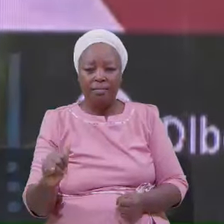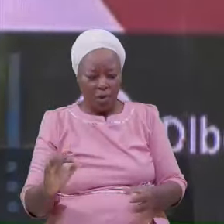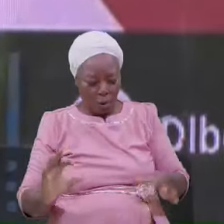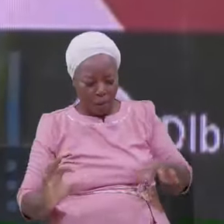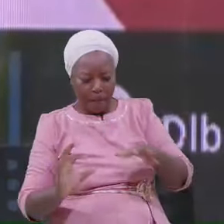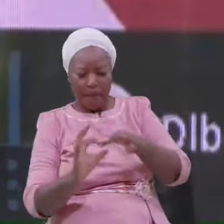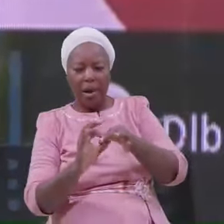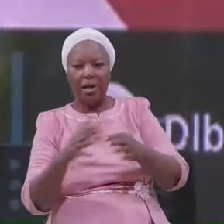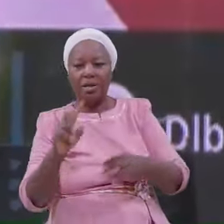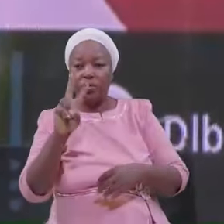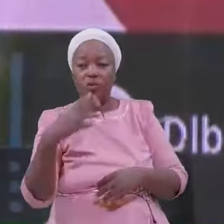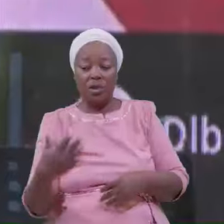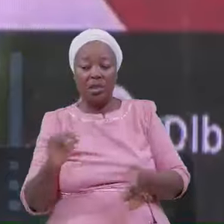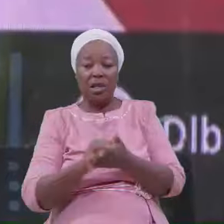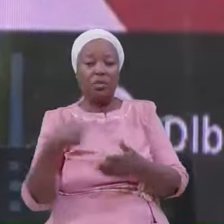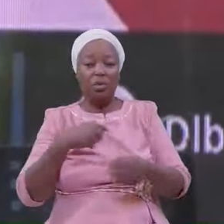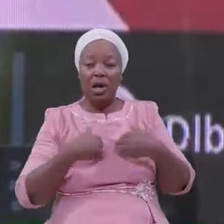bred together.